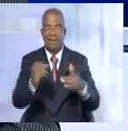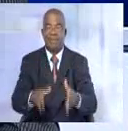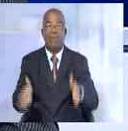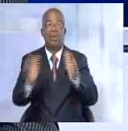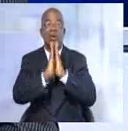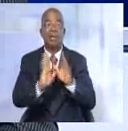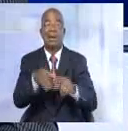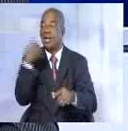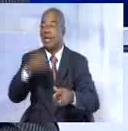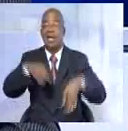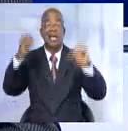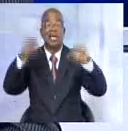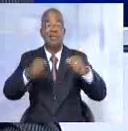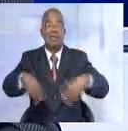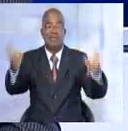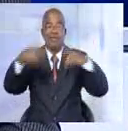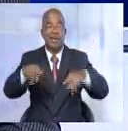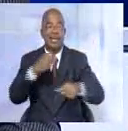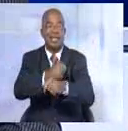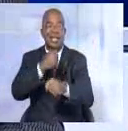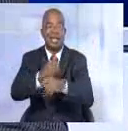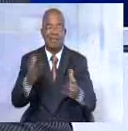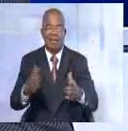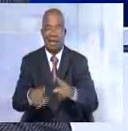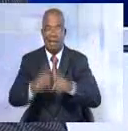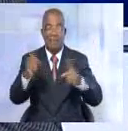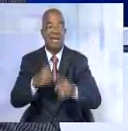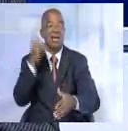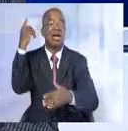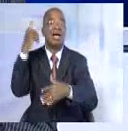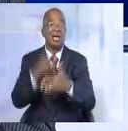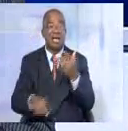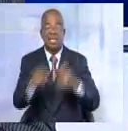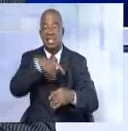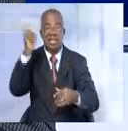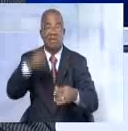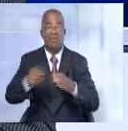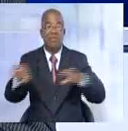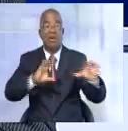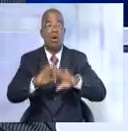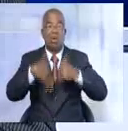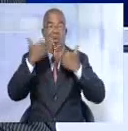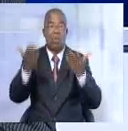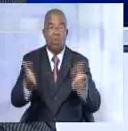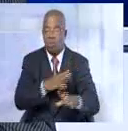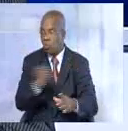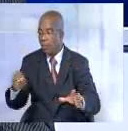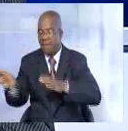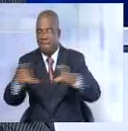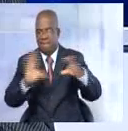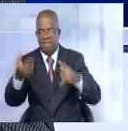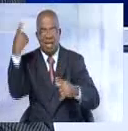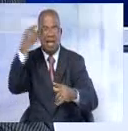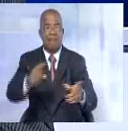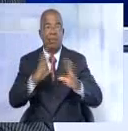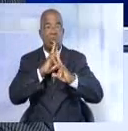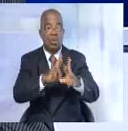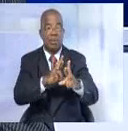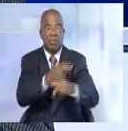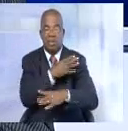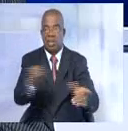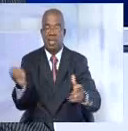publics. Objectif, faire connaître aux populations la démarche pour participer à un appel d'offres et le remporter. Et cette conférence est